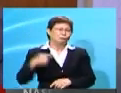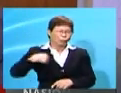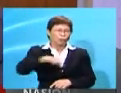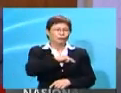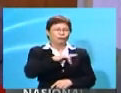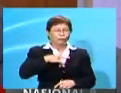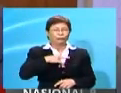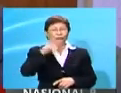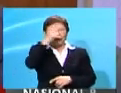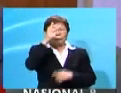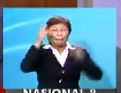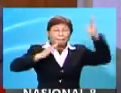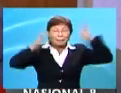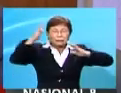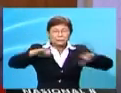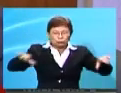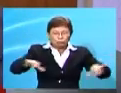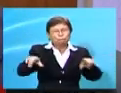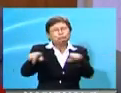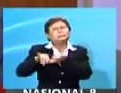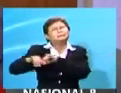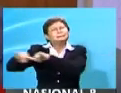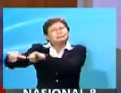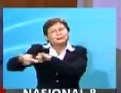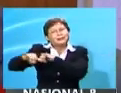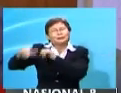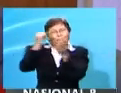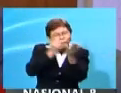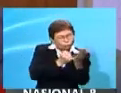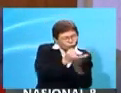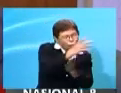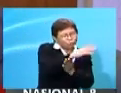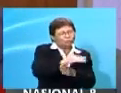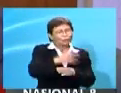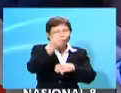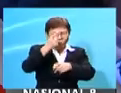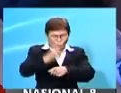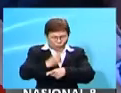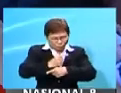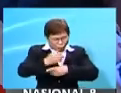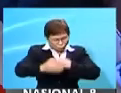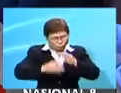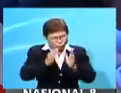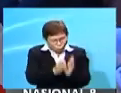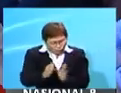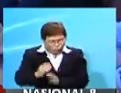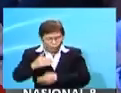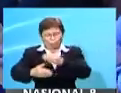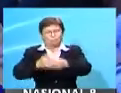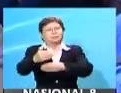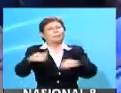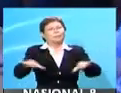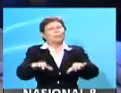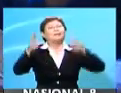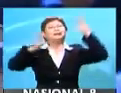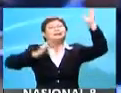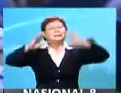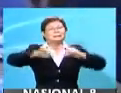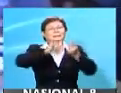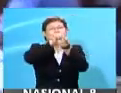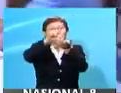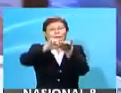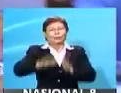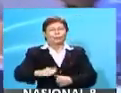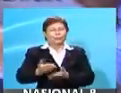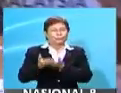government here will do it in the same transparent and proper process beliau ditemui pemberita